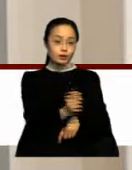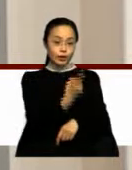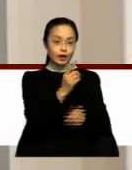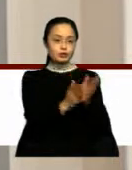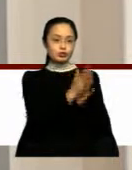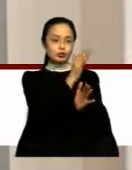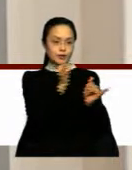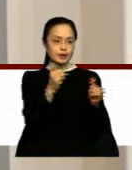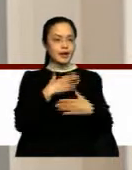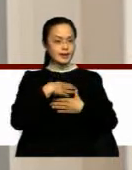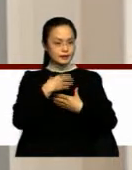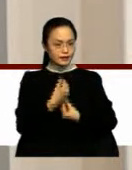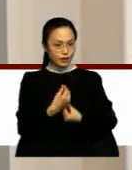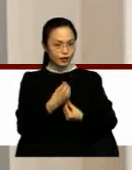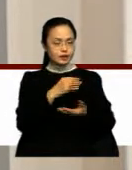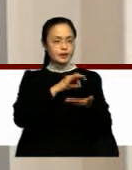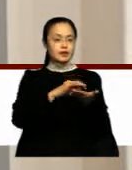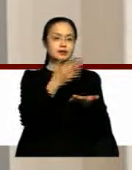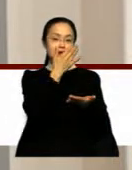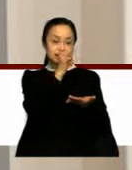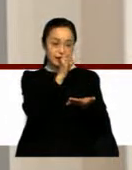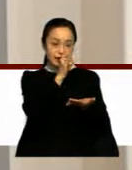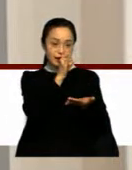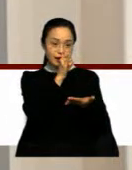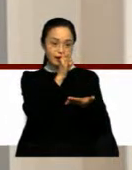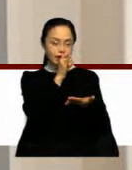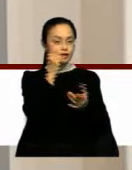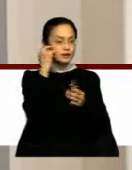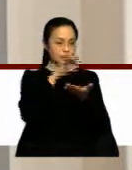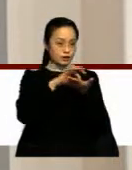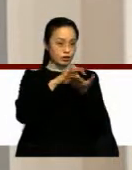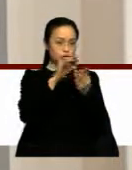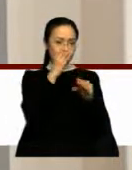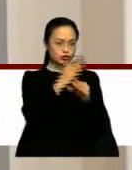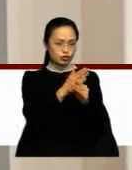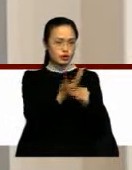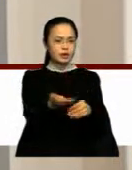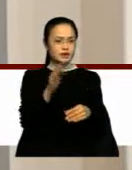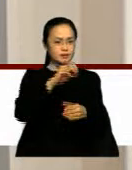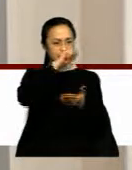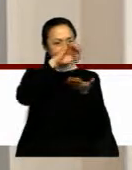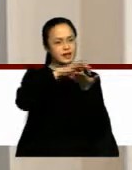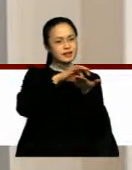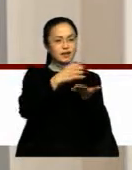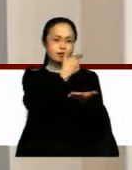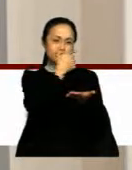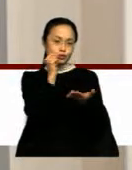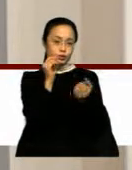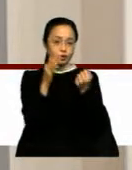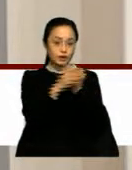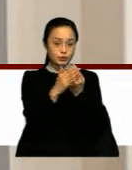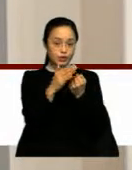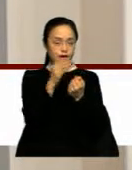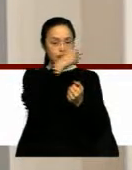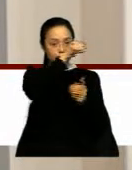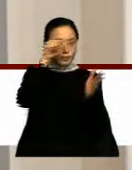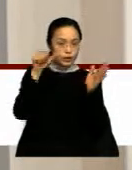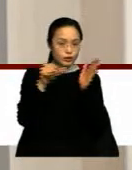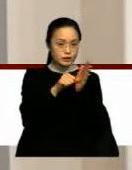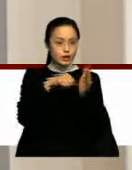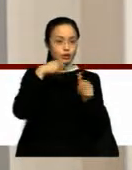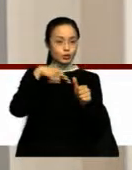되어 있는데 그런 부분들이 예산부족으로 또는 그 평생 교육 진흥원 으로 변경이